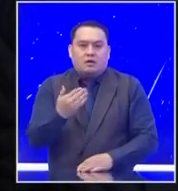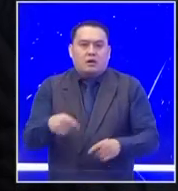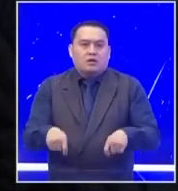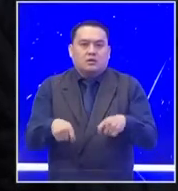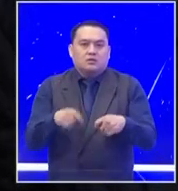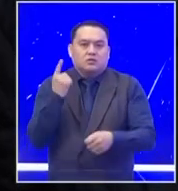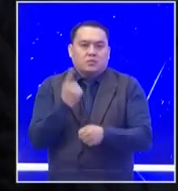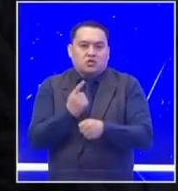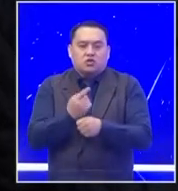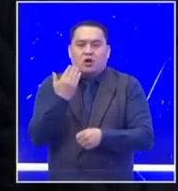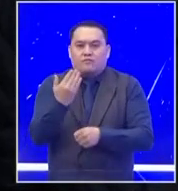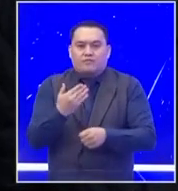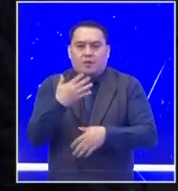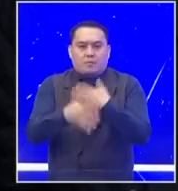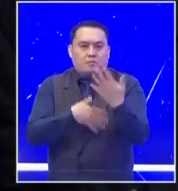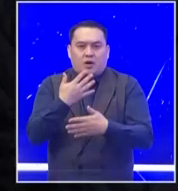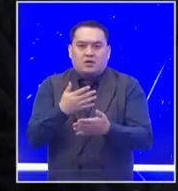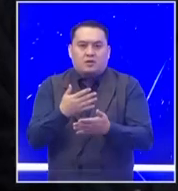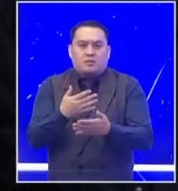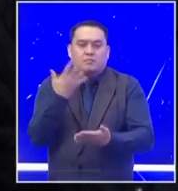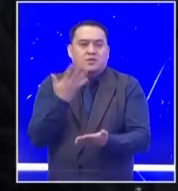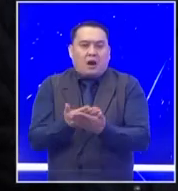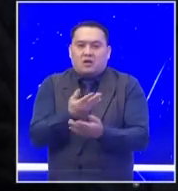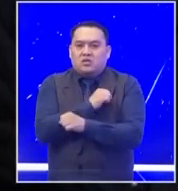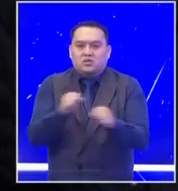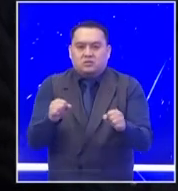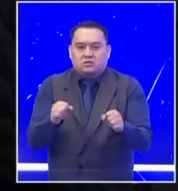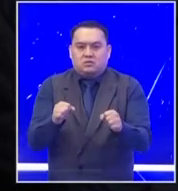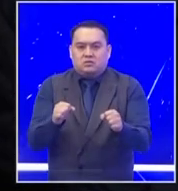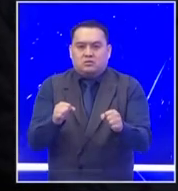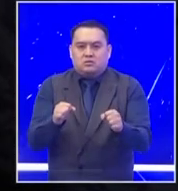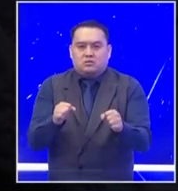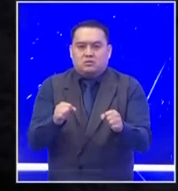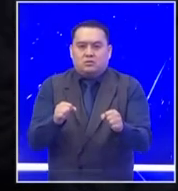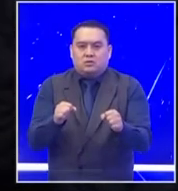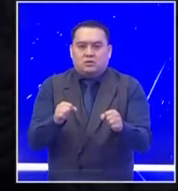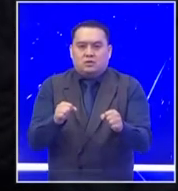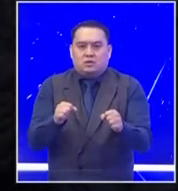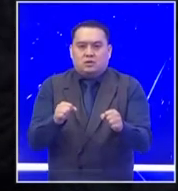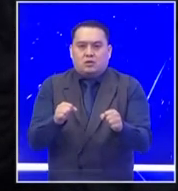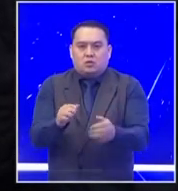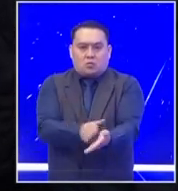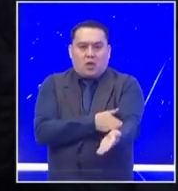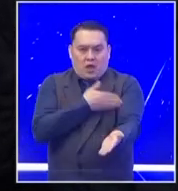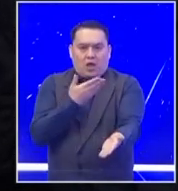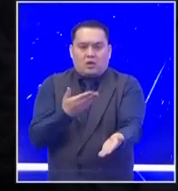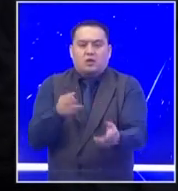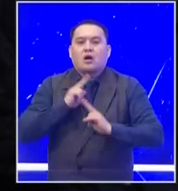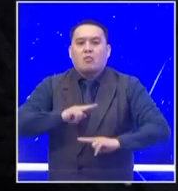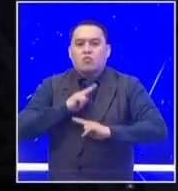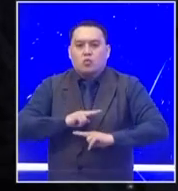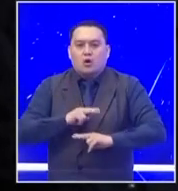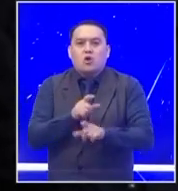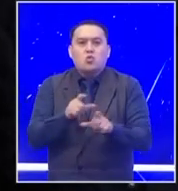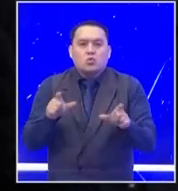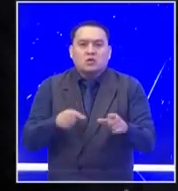делать. Нет, брак нам все равно. Завтра каток будем катать и грейдер вытащим. Медленно работать. Медленно. Людей,